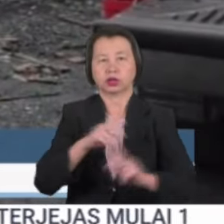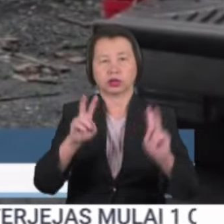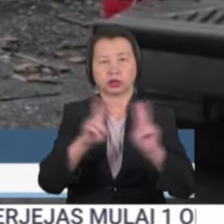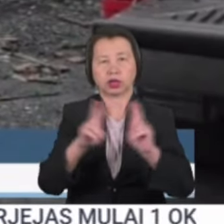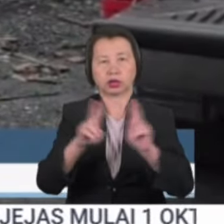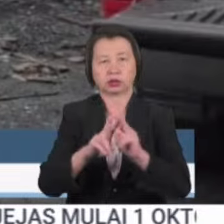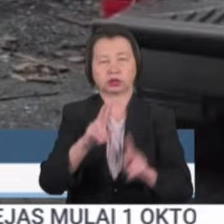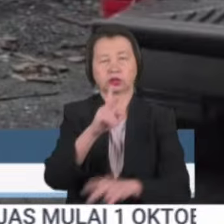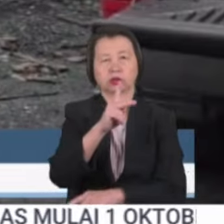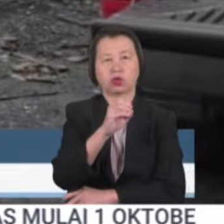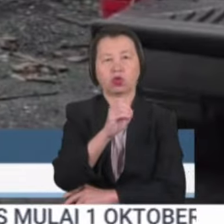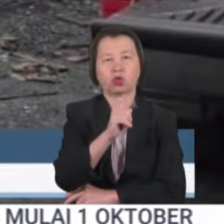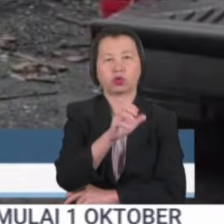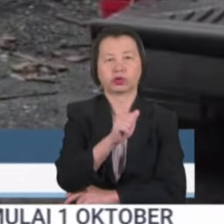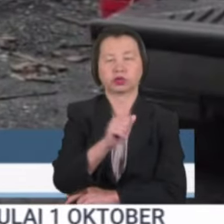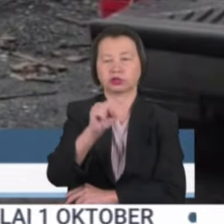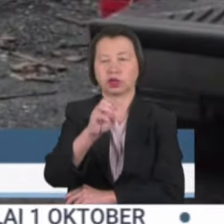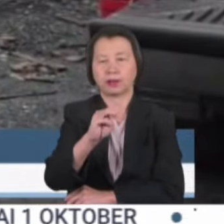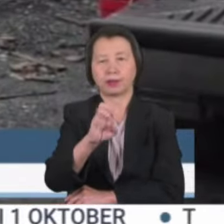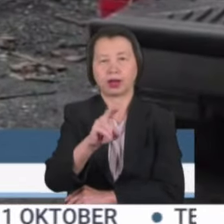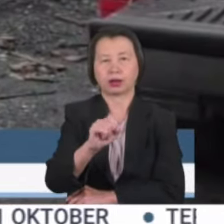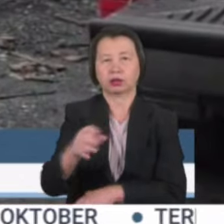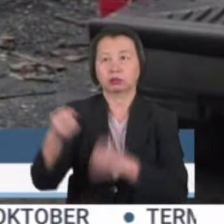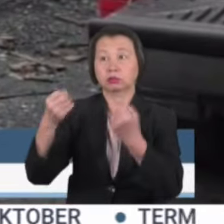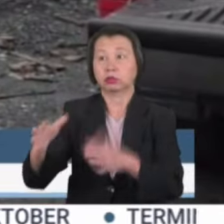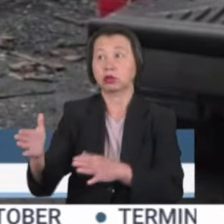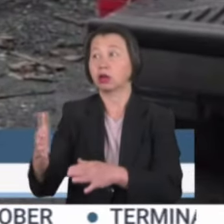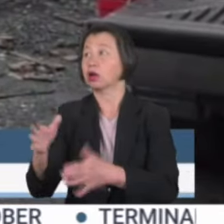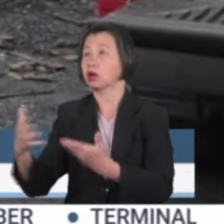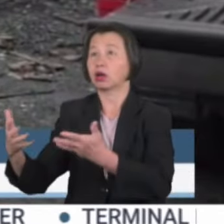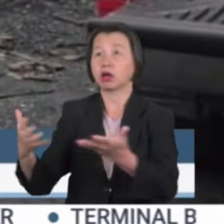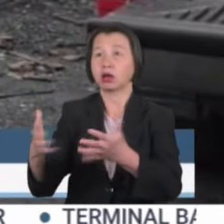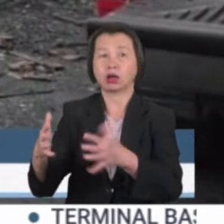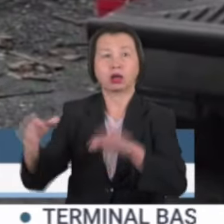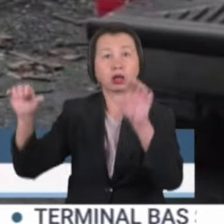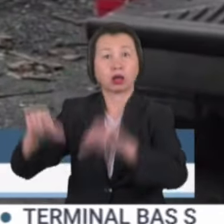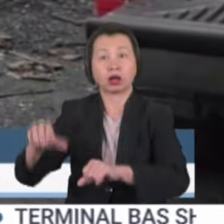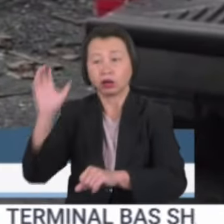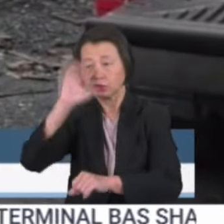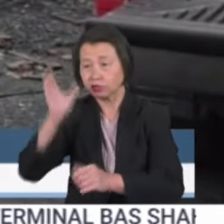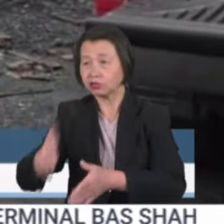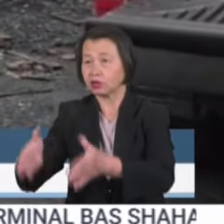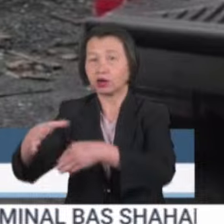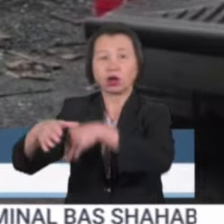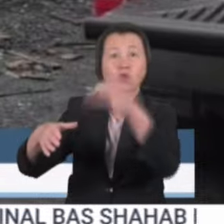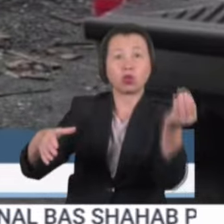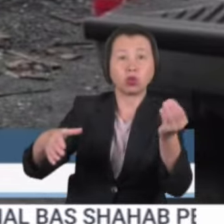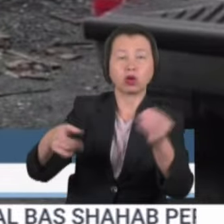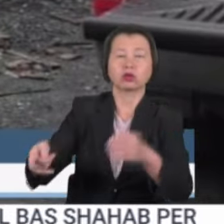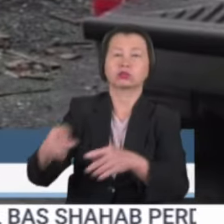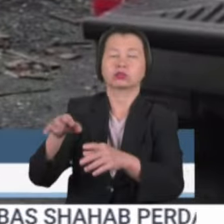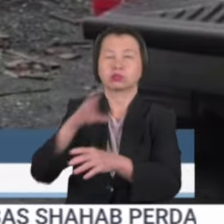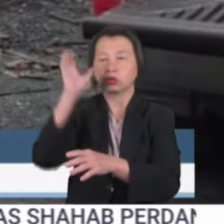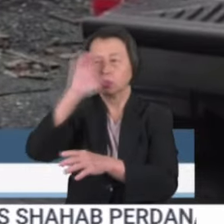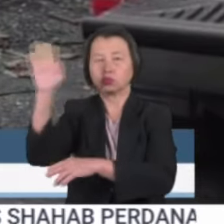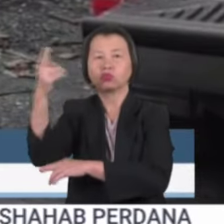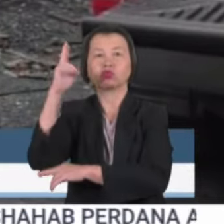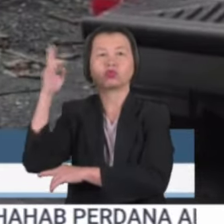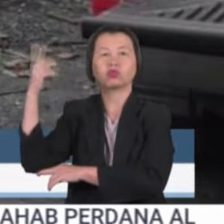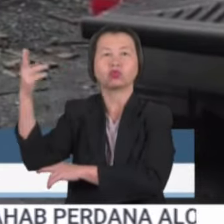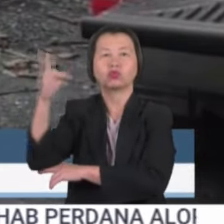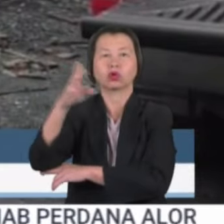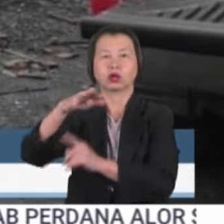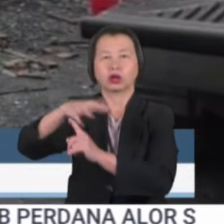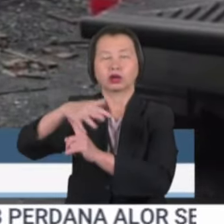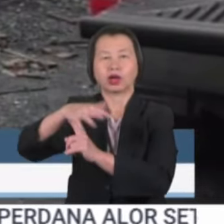Melaban, Kota Samarahan dilaporkan sesat dan gagal mencari jalan keluar ketika mencari tumbuhan hutan atau